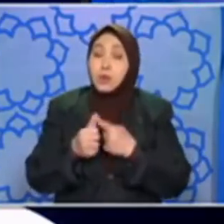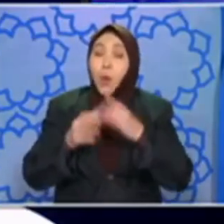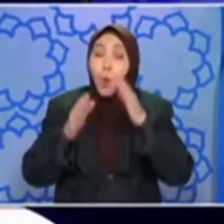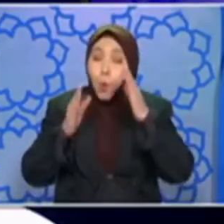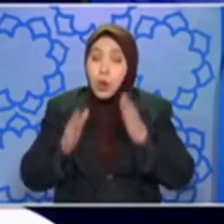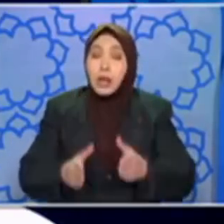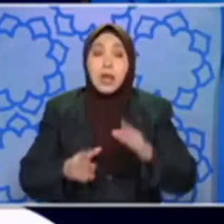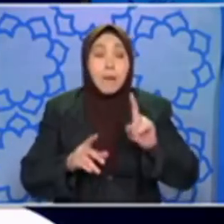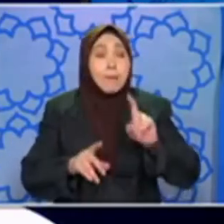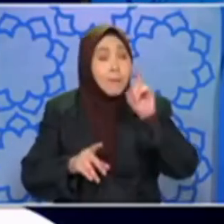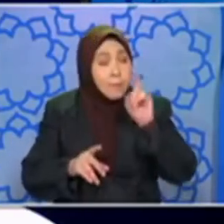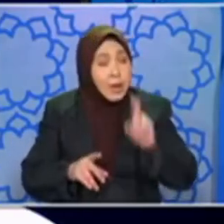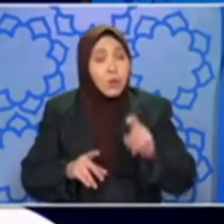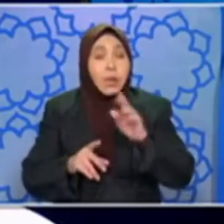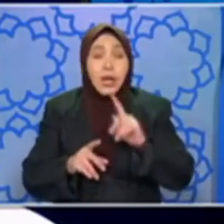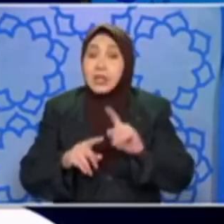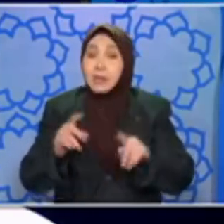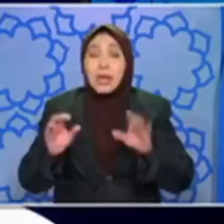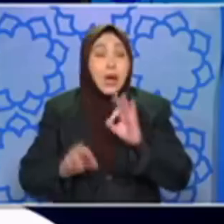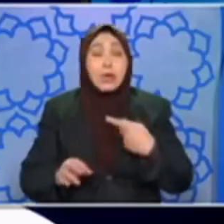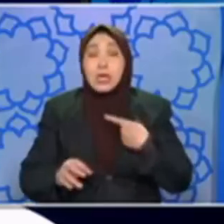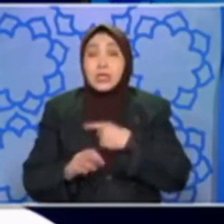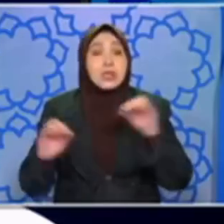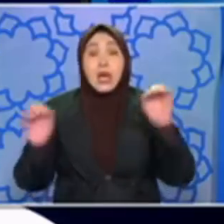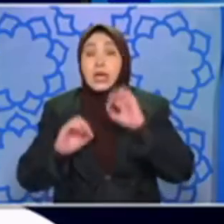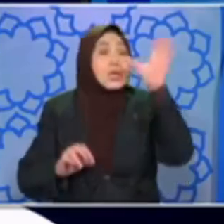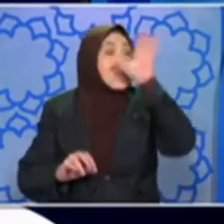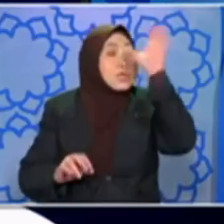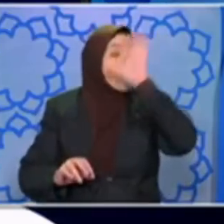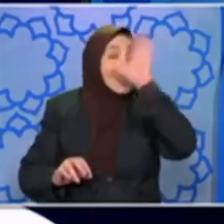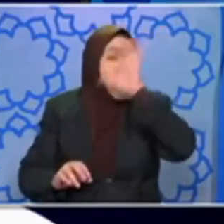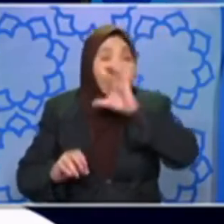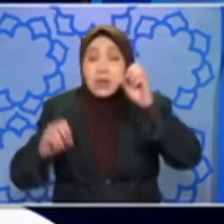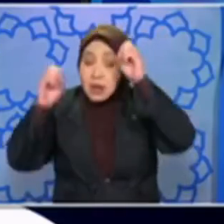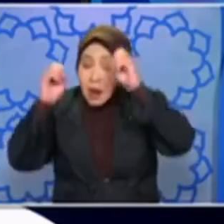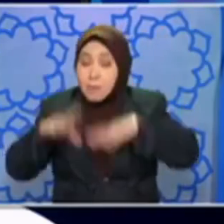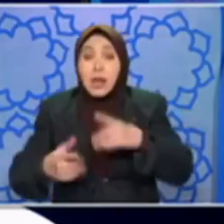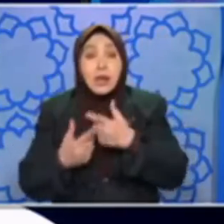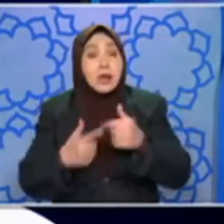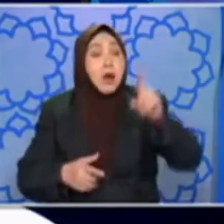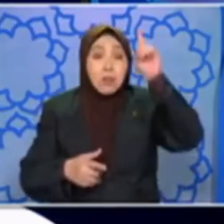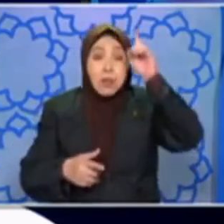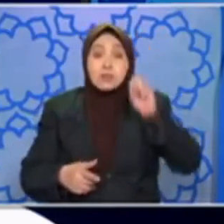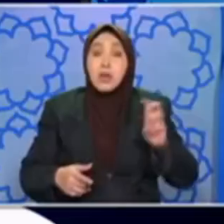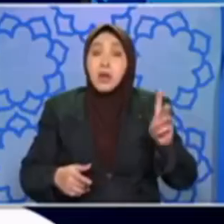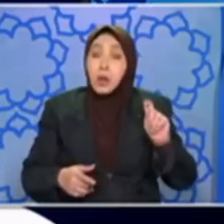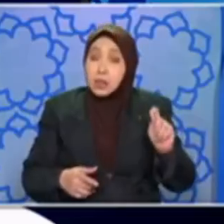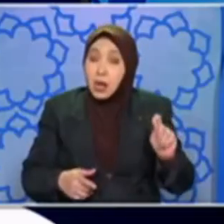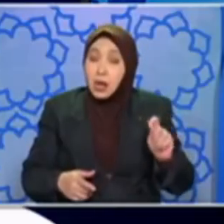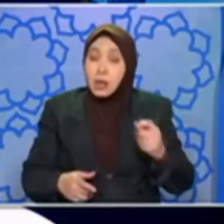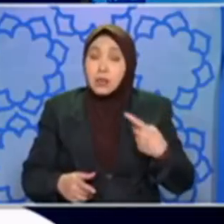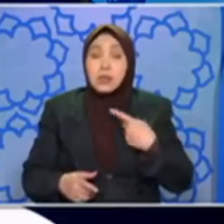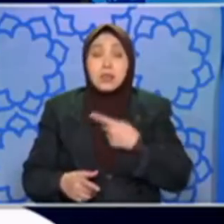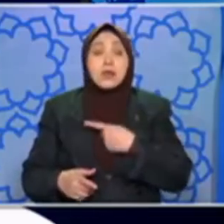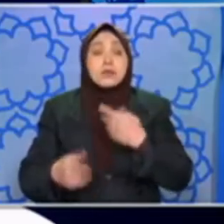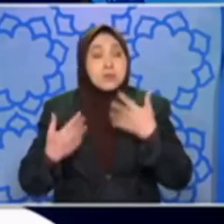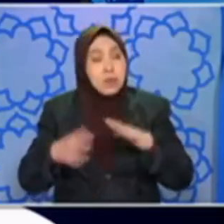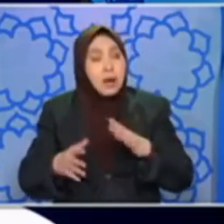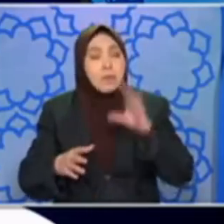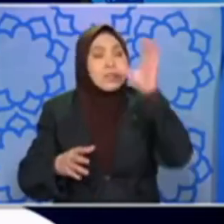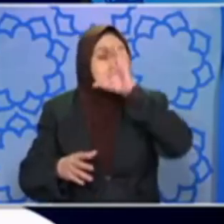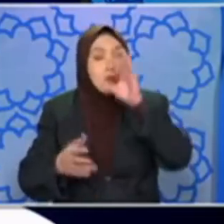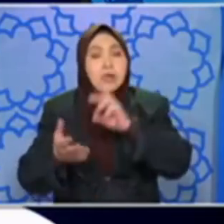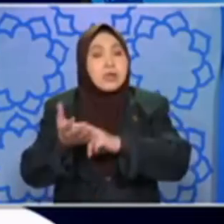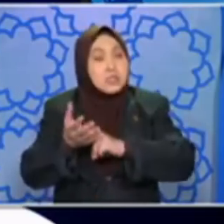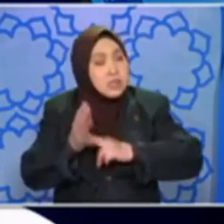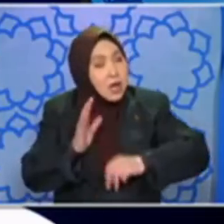memerlukan. Tetapi kalau kita tidak ada, kita mencari juga rahmat daripada Allah Subhanahu Wa Taala, kita juga tengah mencari rezeki yang